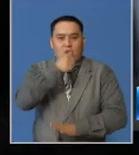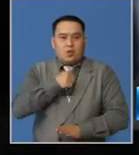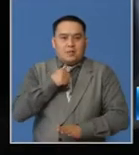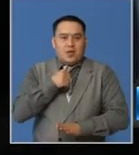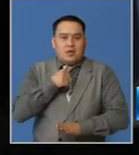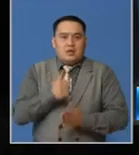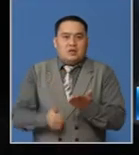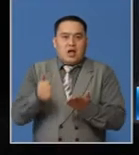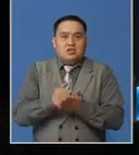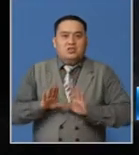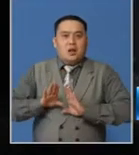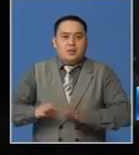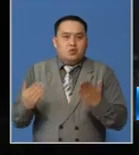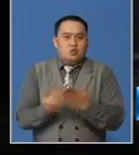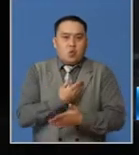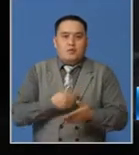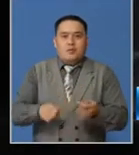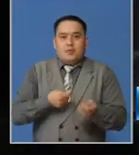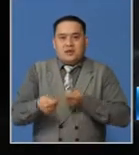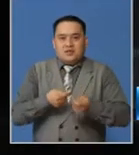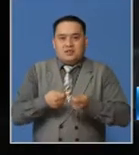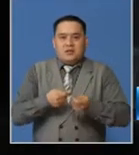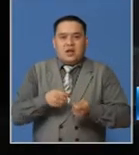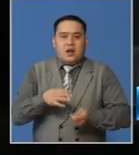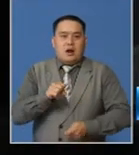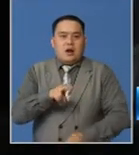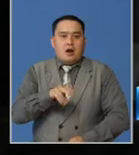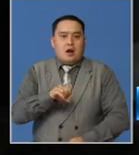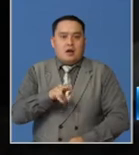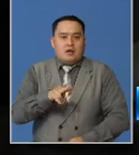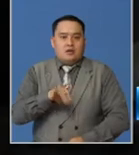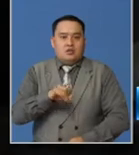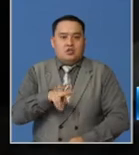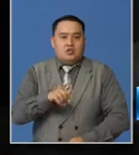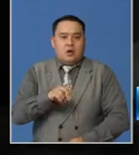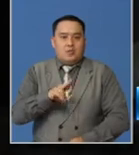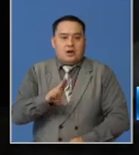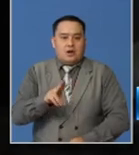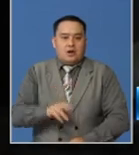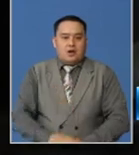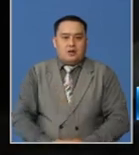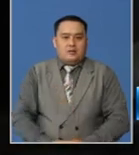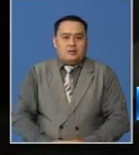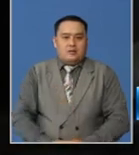2016 года. Назначены и заместители нового главы правительства. Ими стали Алихан Смаилов и Женис Касымбек.